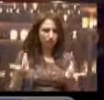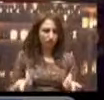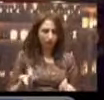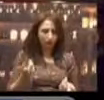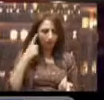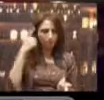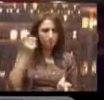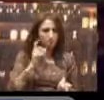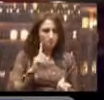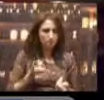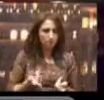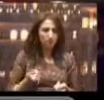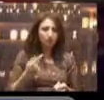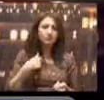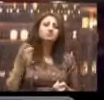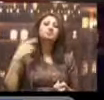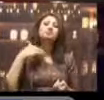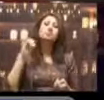وجا بقى يوم